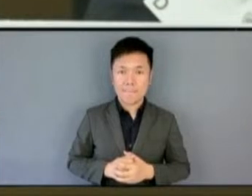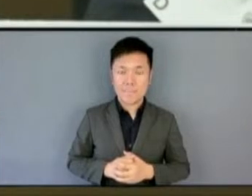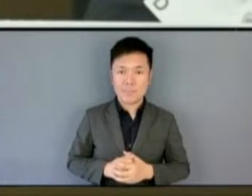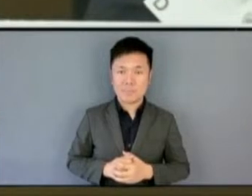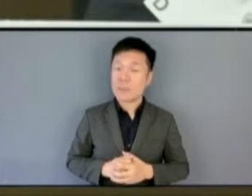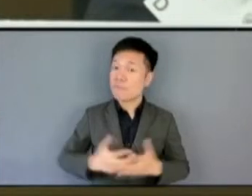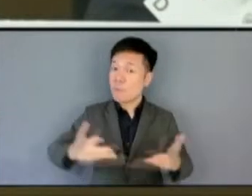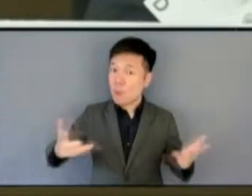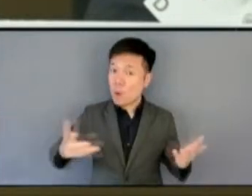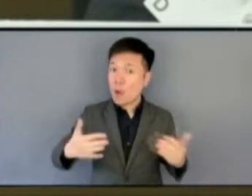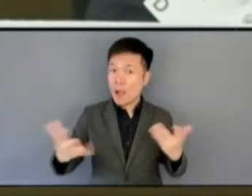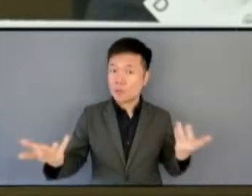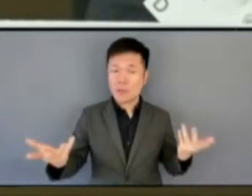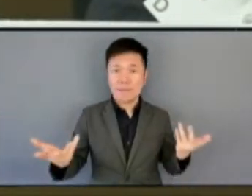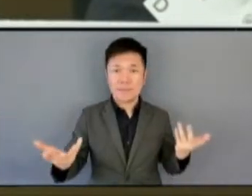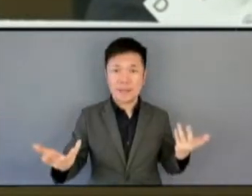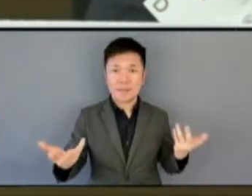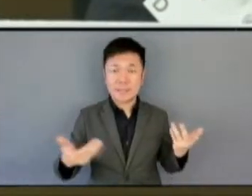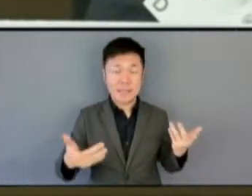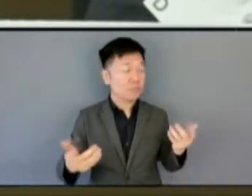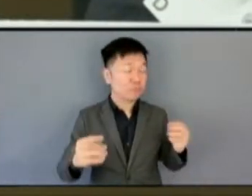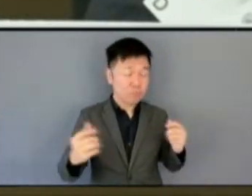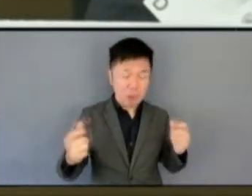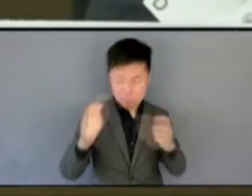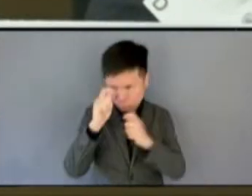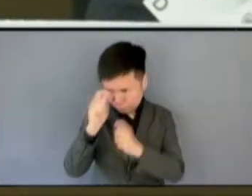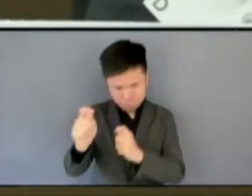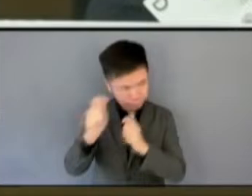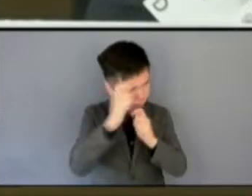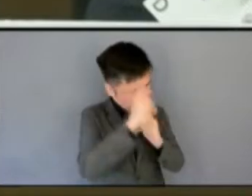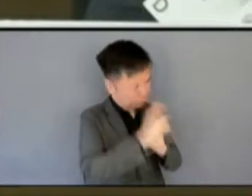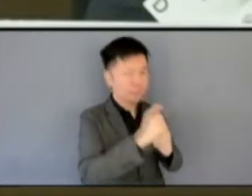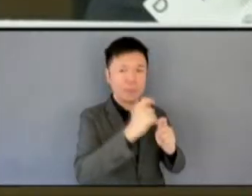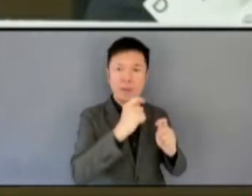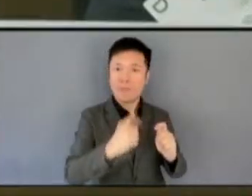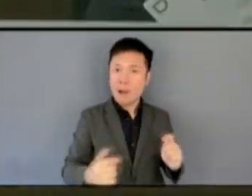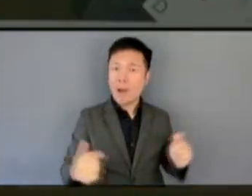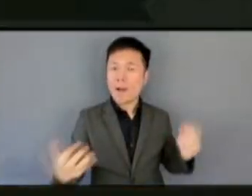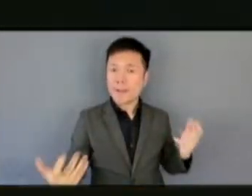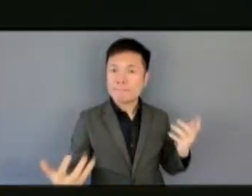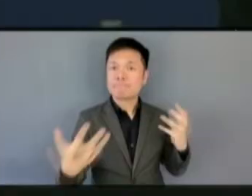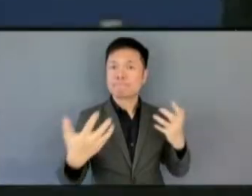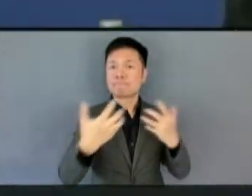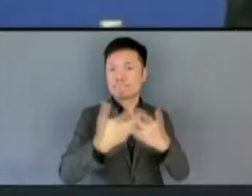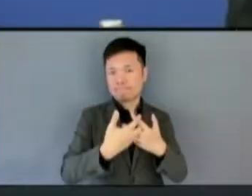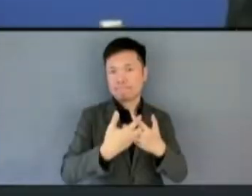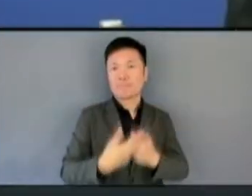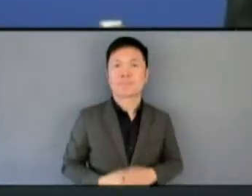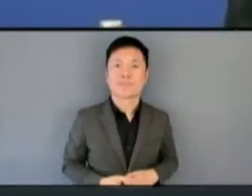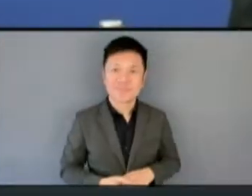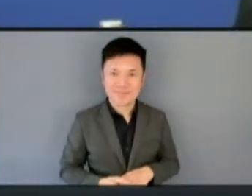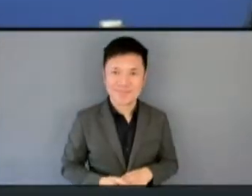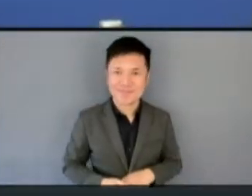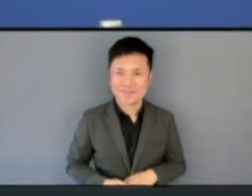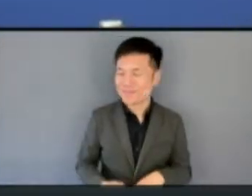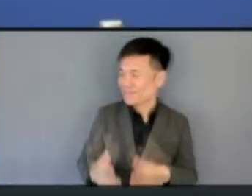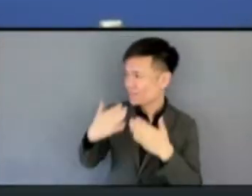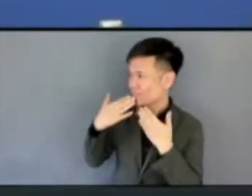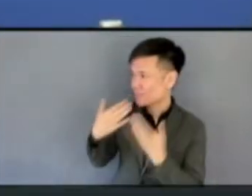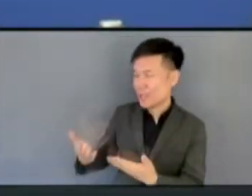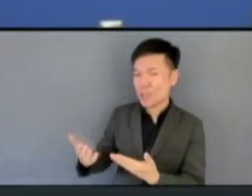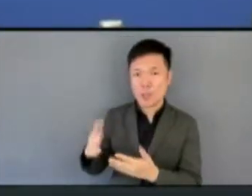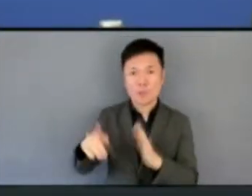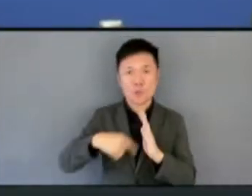intergenerational gaps. Thank you for listening this. Okay. Thank you, distinguished delegate of